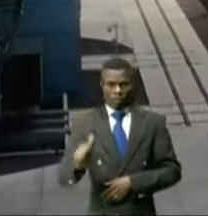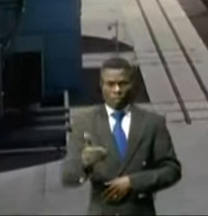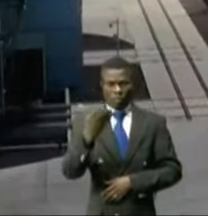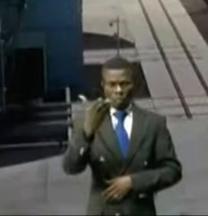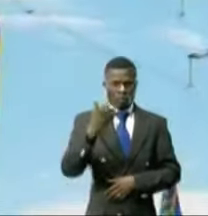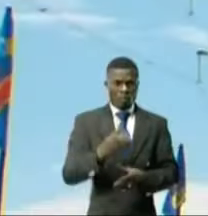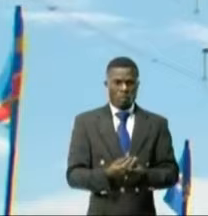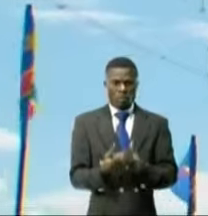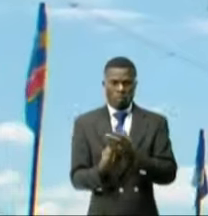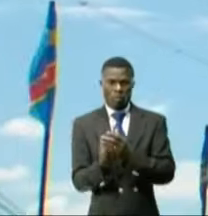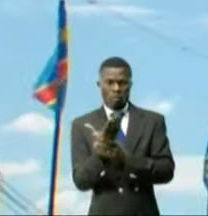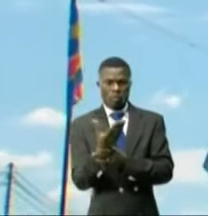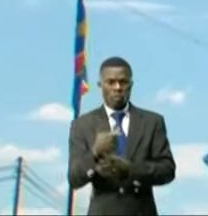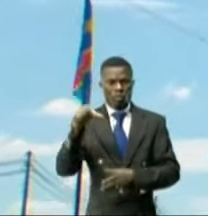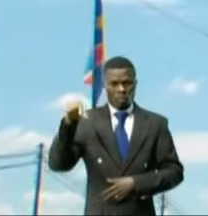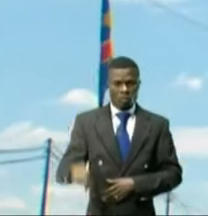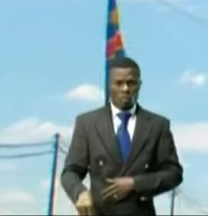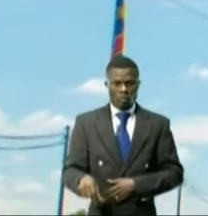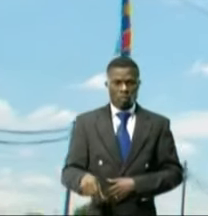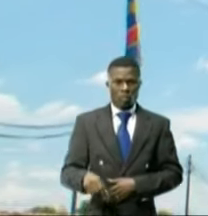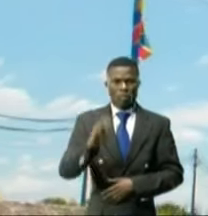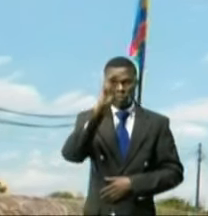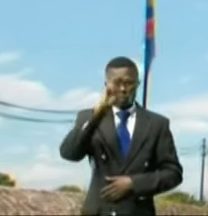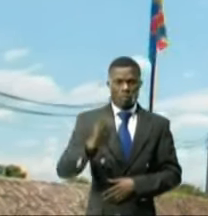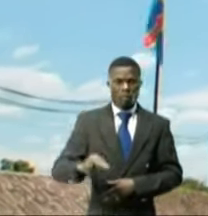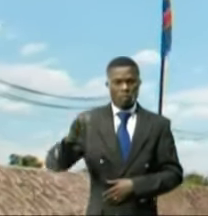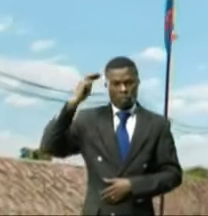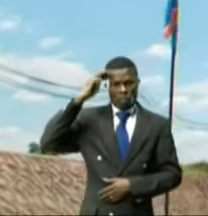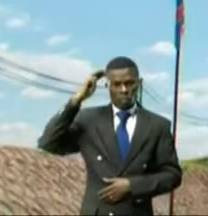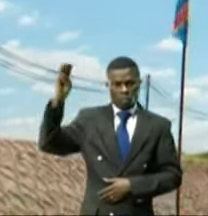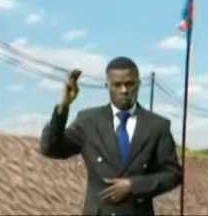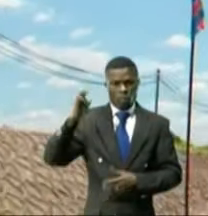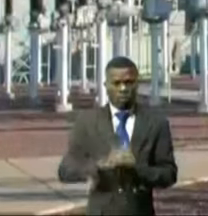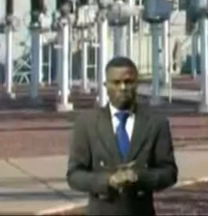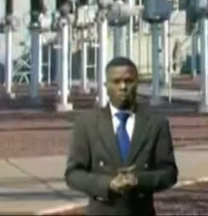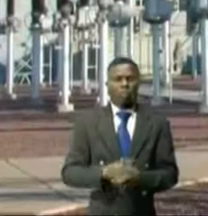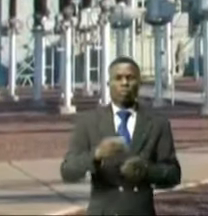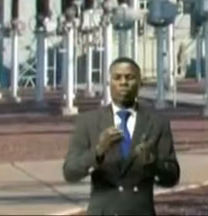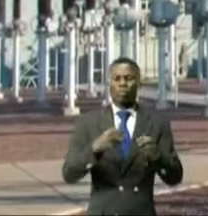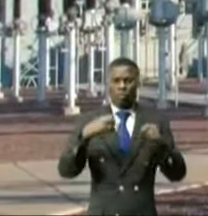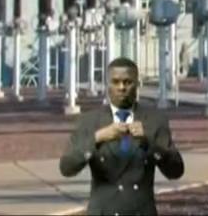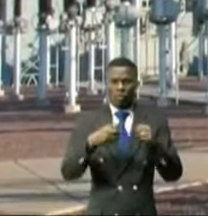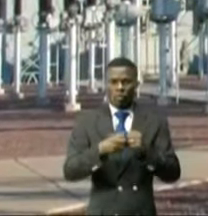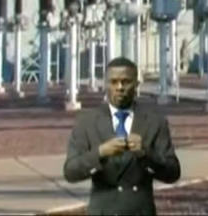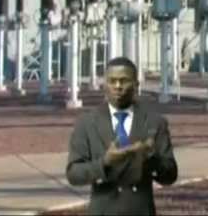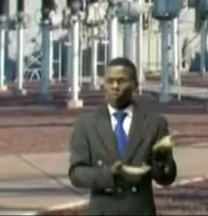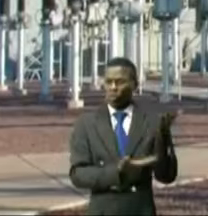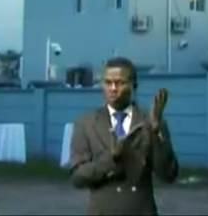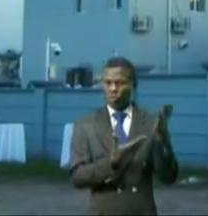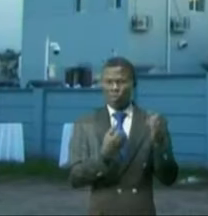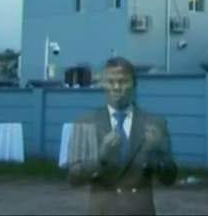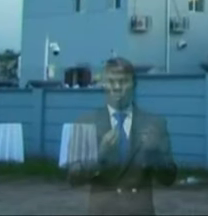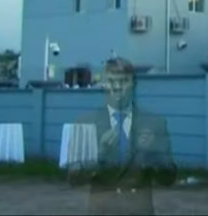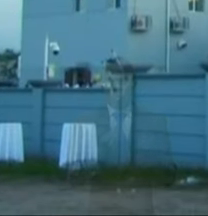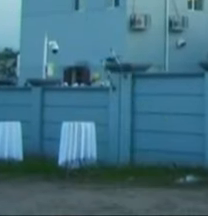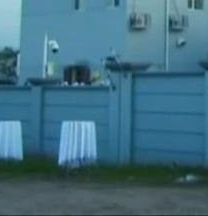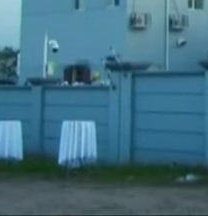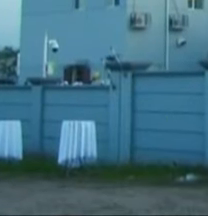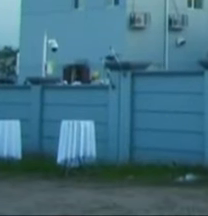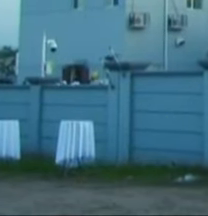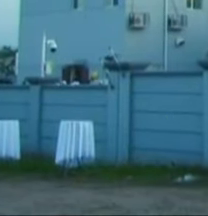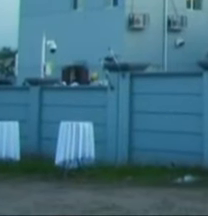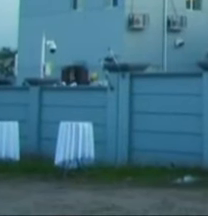Sortie des terres du quartier Kinsuka dans la commune de Mongafula, cette méga infrastructure est le plus grand poste 200 kV de la